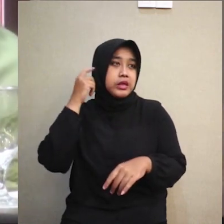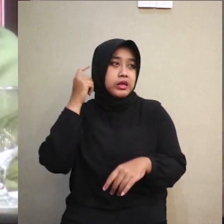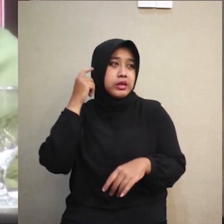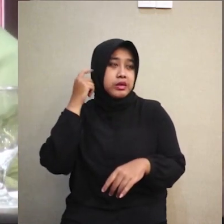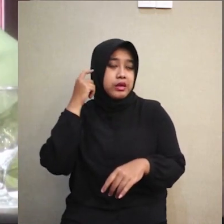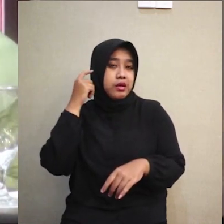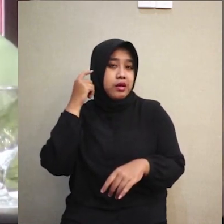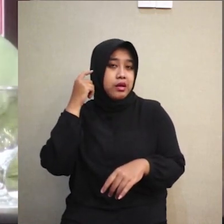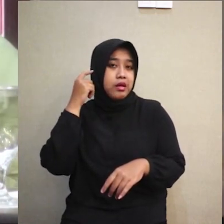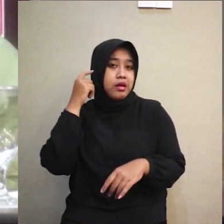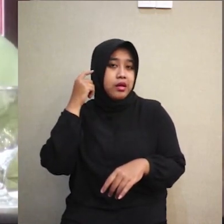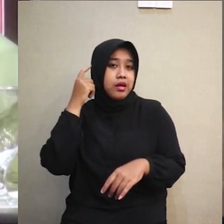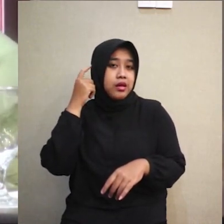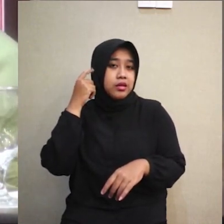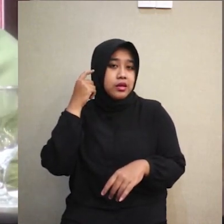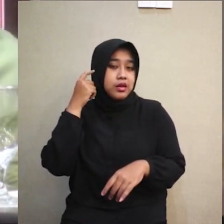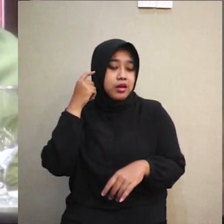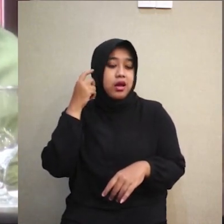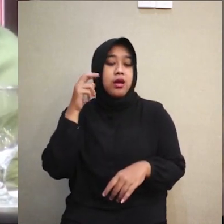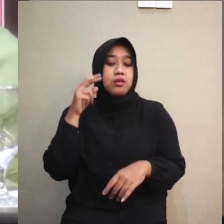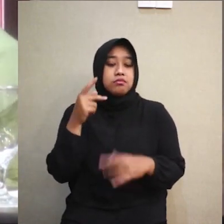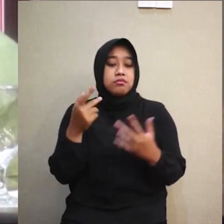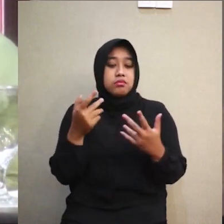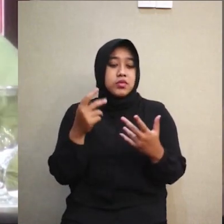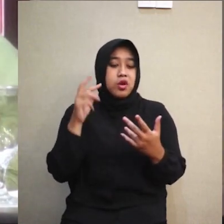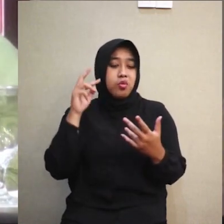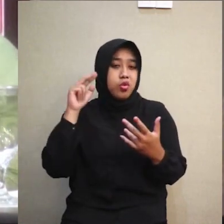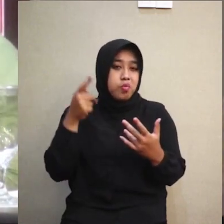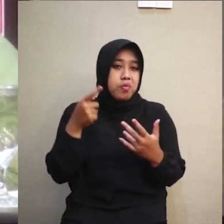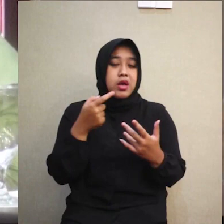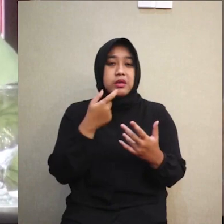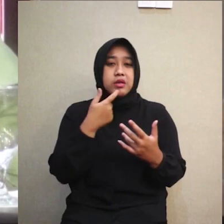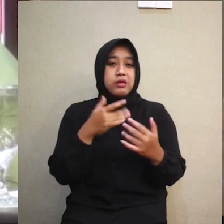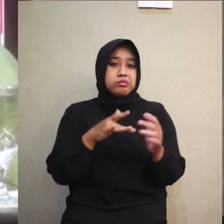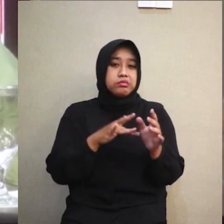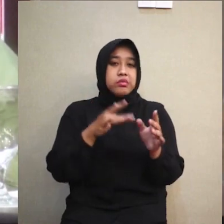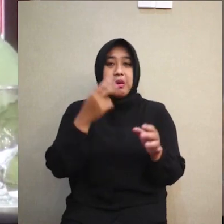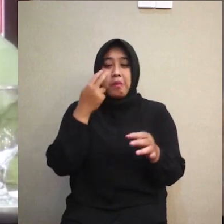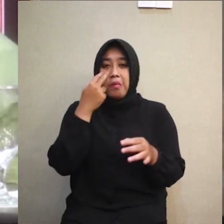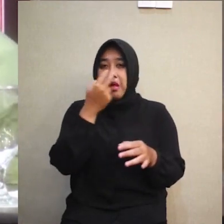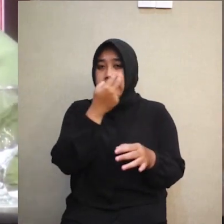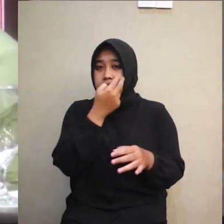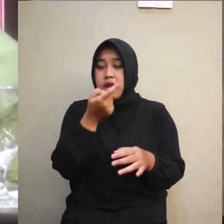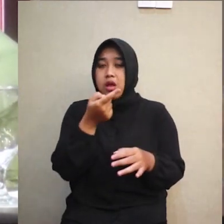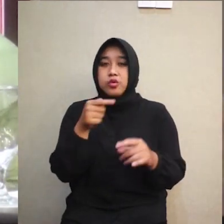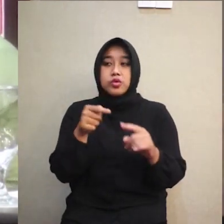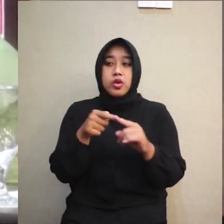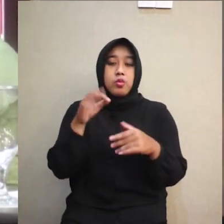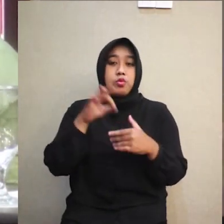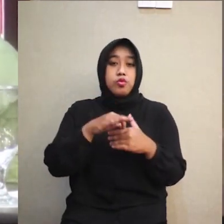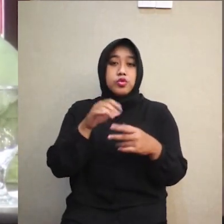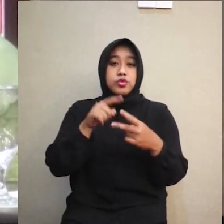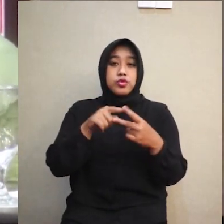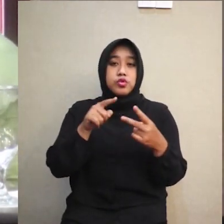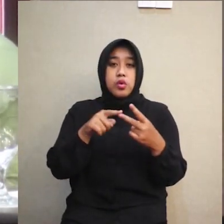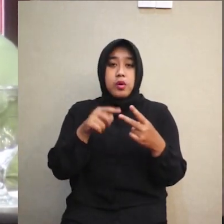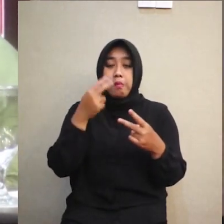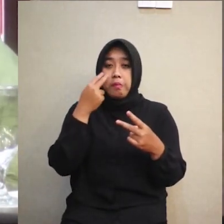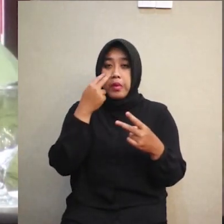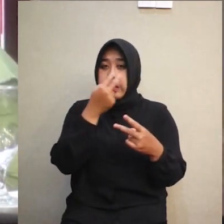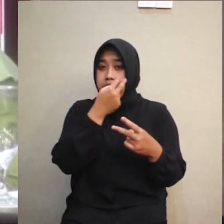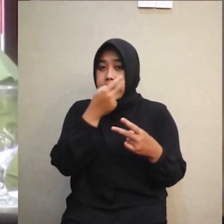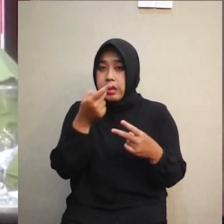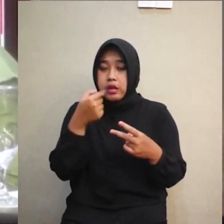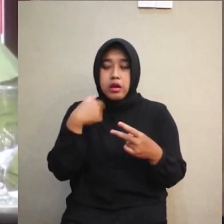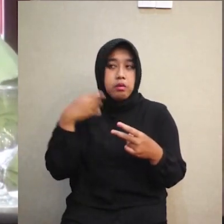yang yang di telinganya kemudian merubah kepekaan matanya untuk berfungsi dua penglihatan dan